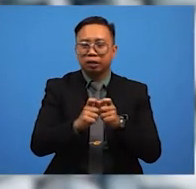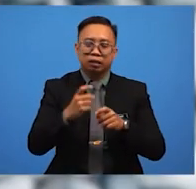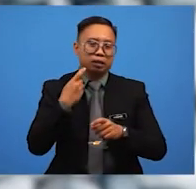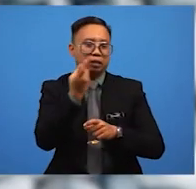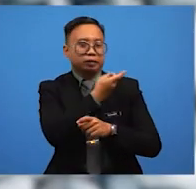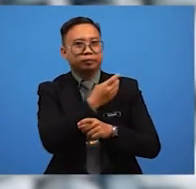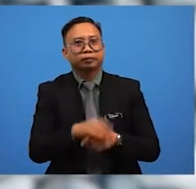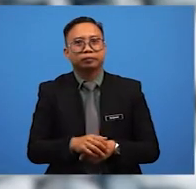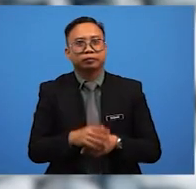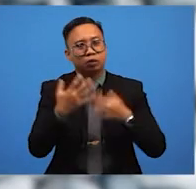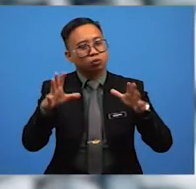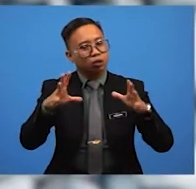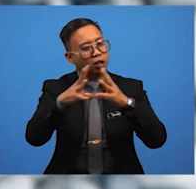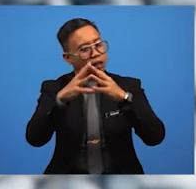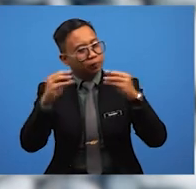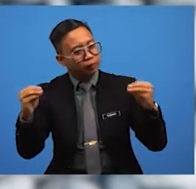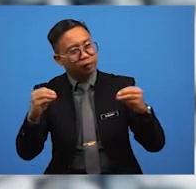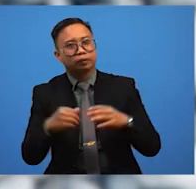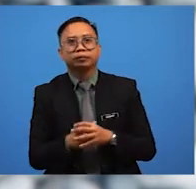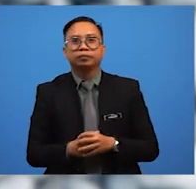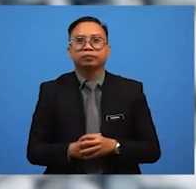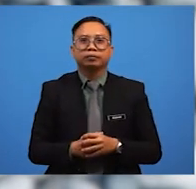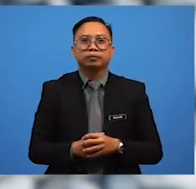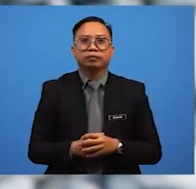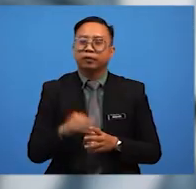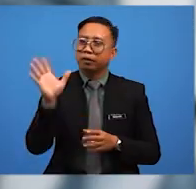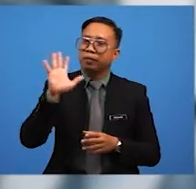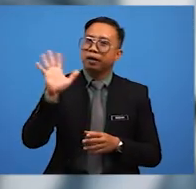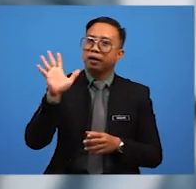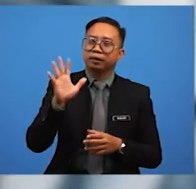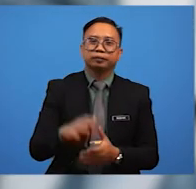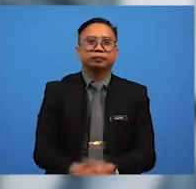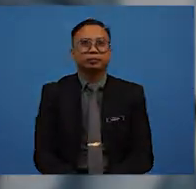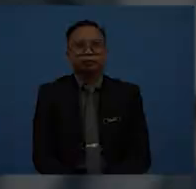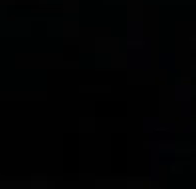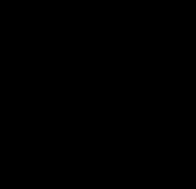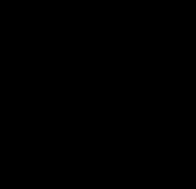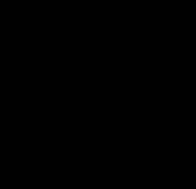Kita sudah sampai ke penghujung kelas hari ini. Bye!